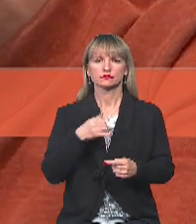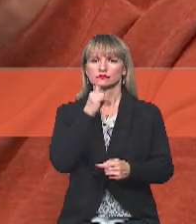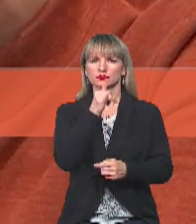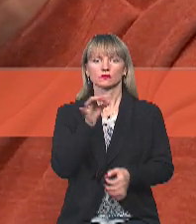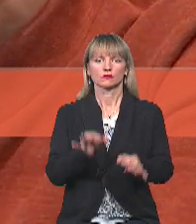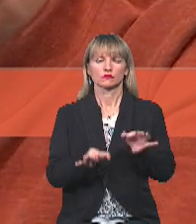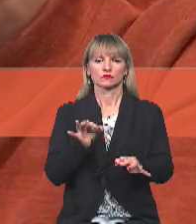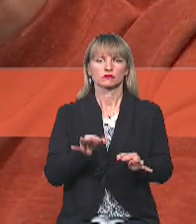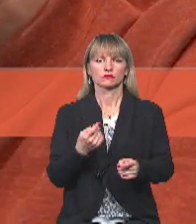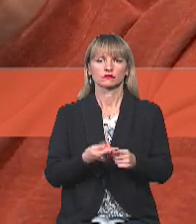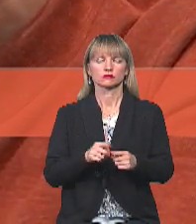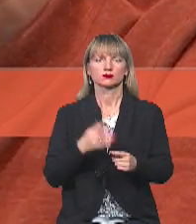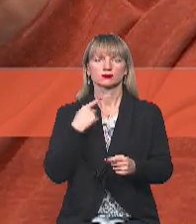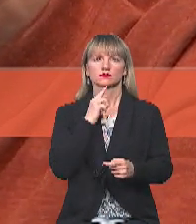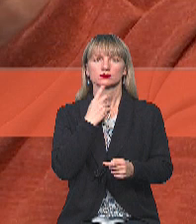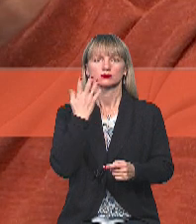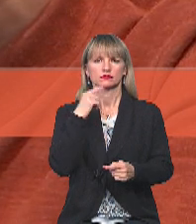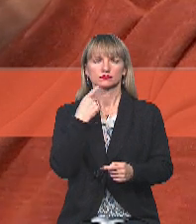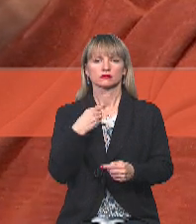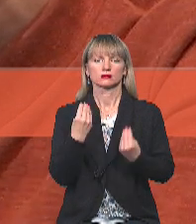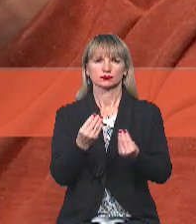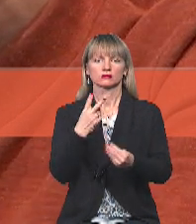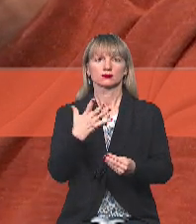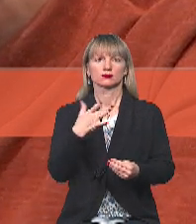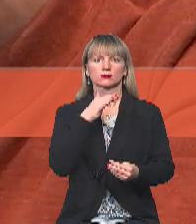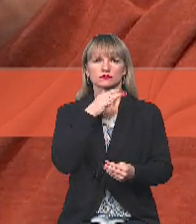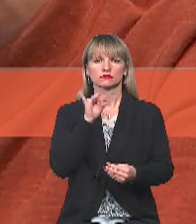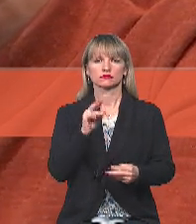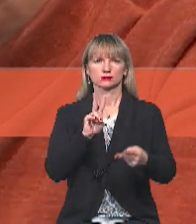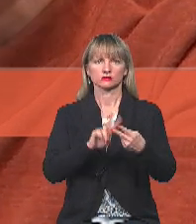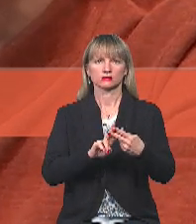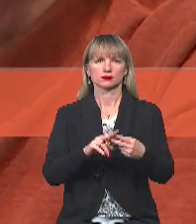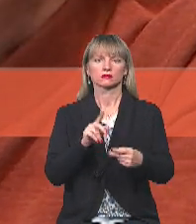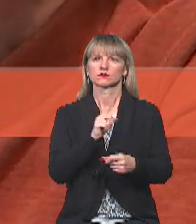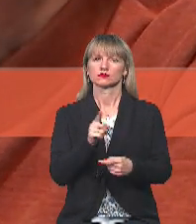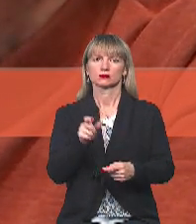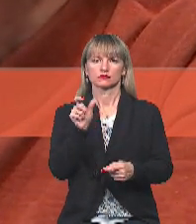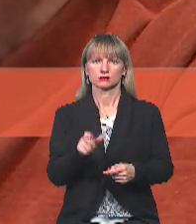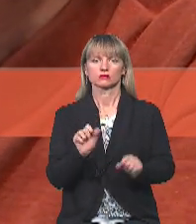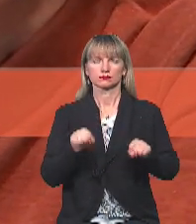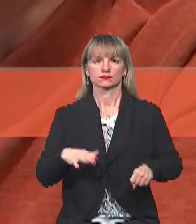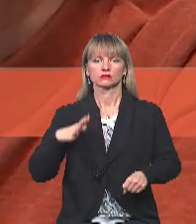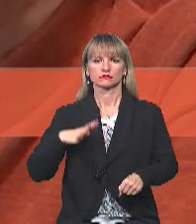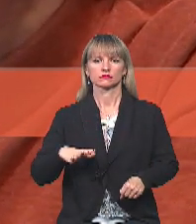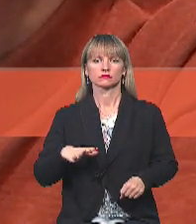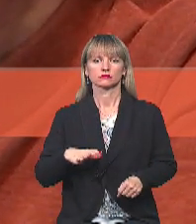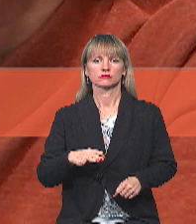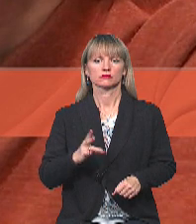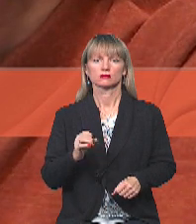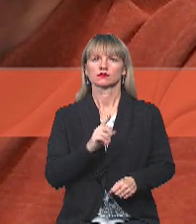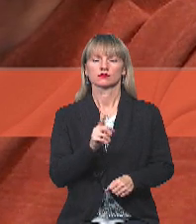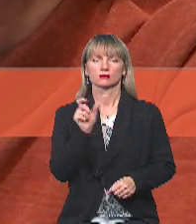судити, от мені важко, але коли тобі кажуть, що вона тобі 25 років і сиди, ну, то не кожна людина витримає. Так, да. То не кожна